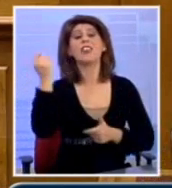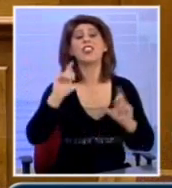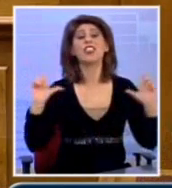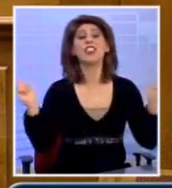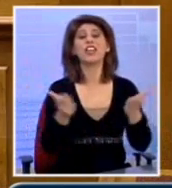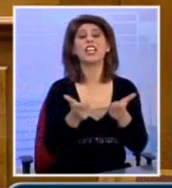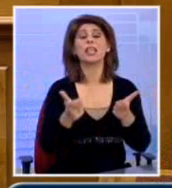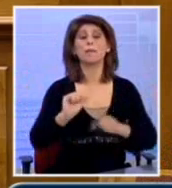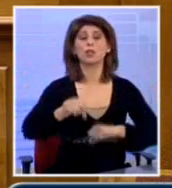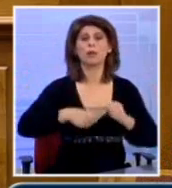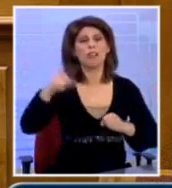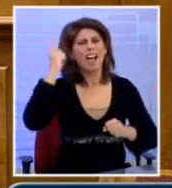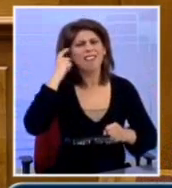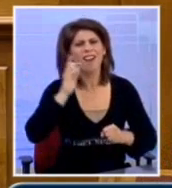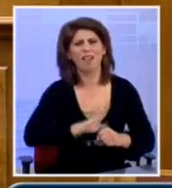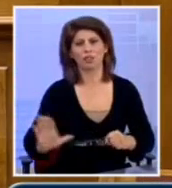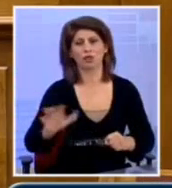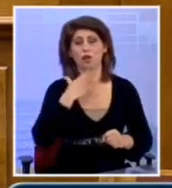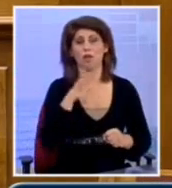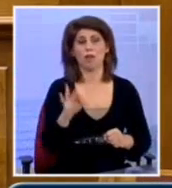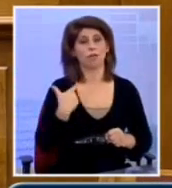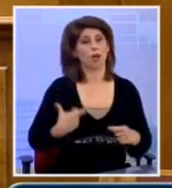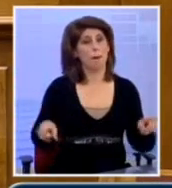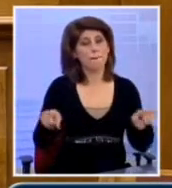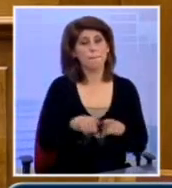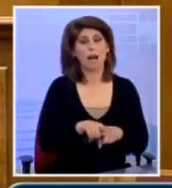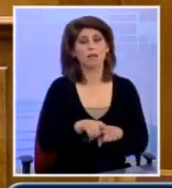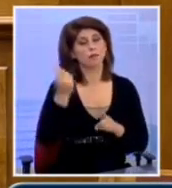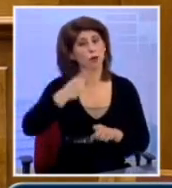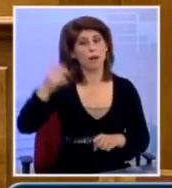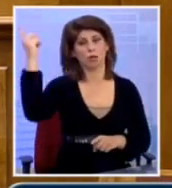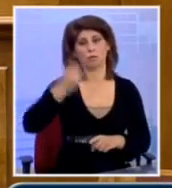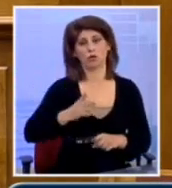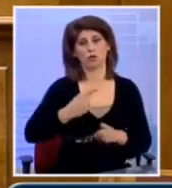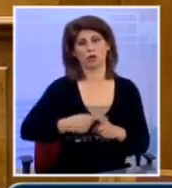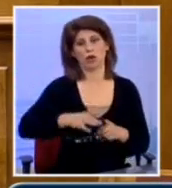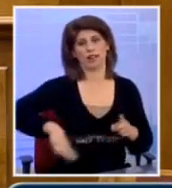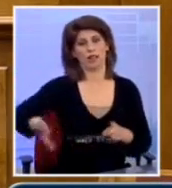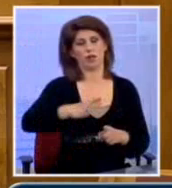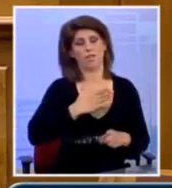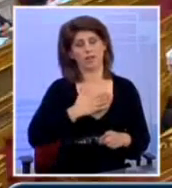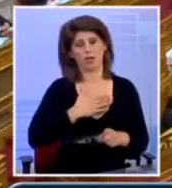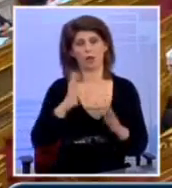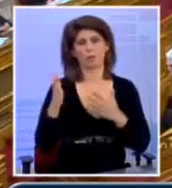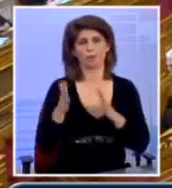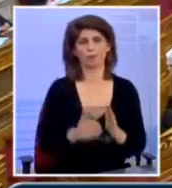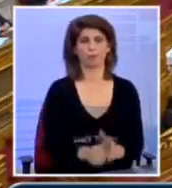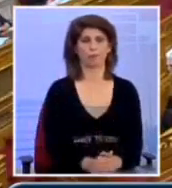προσπάθεια αυτή, καταλάβετε το, και γι' αυτό έχουμε μαζί μας τη συντριπτική πλειοψηφία του ελληνικού λαού. Σας ευχαριστώ.